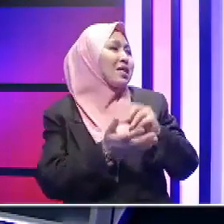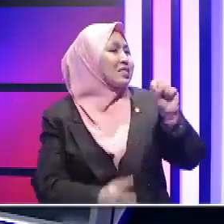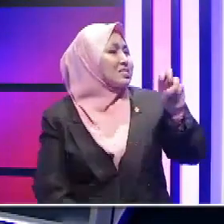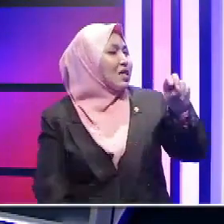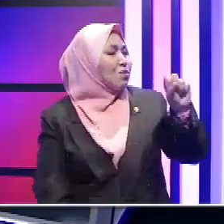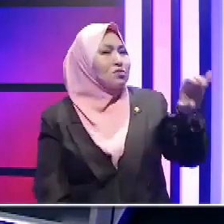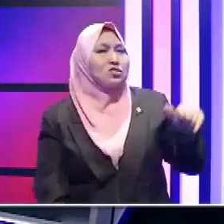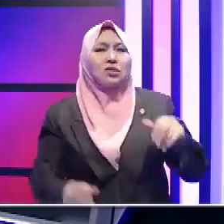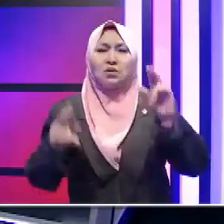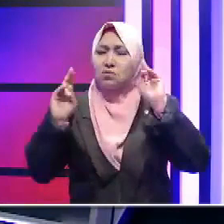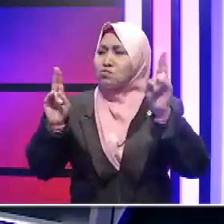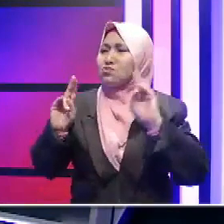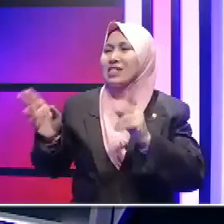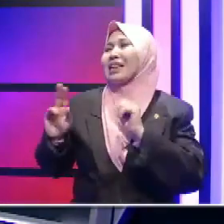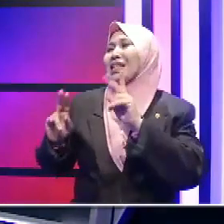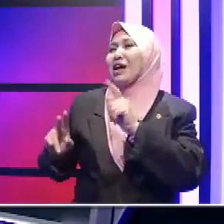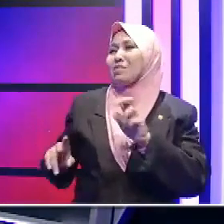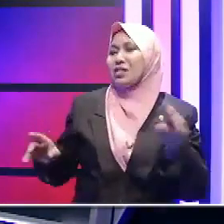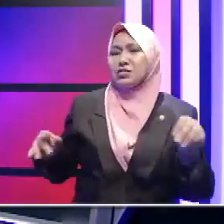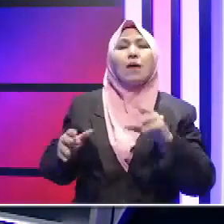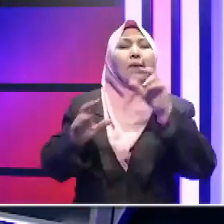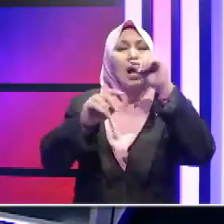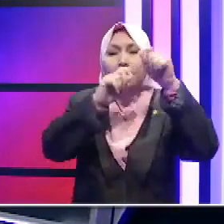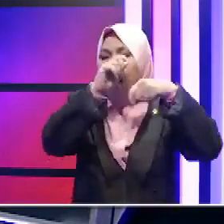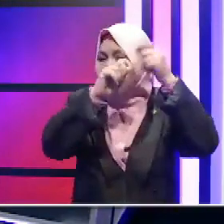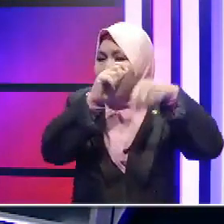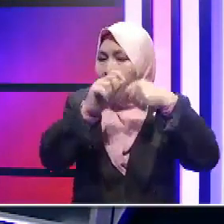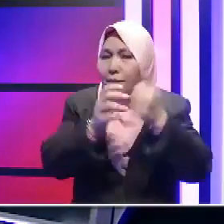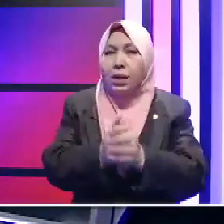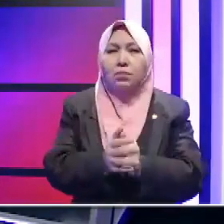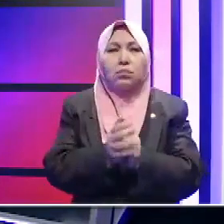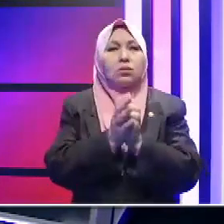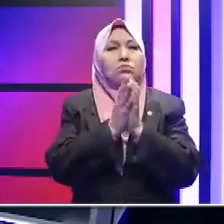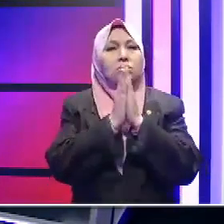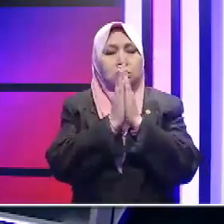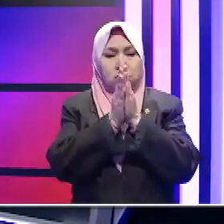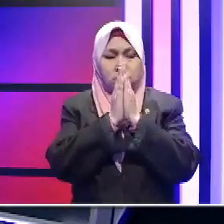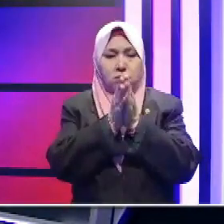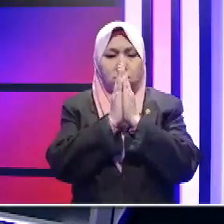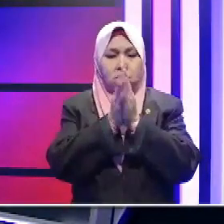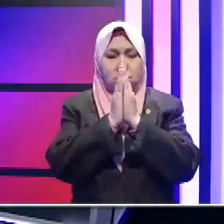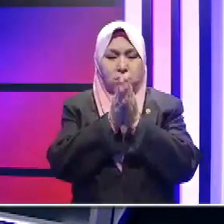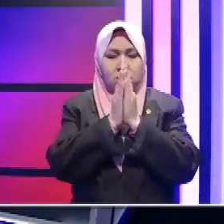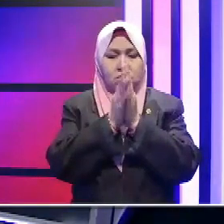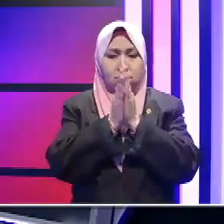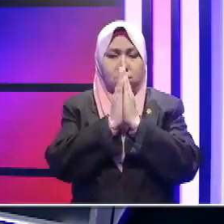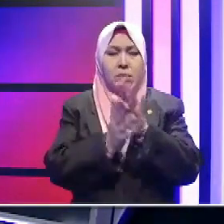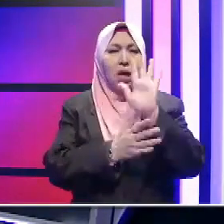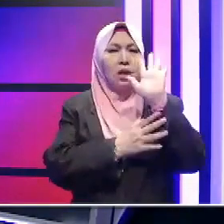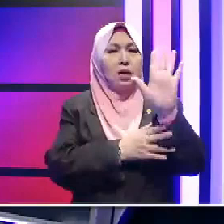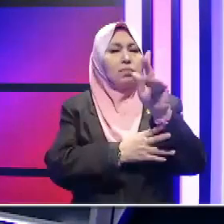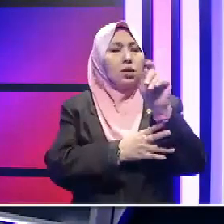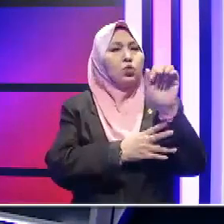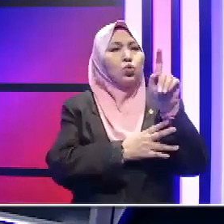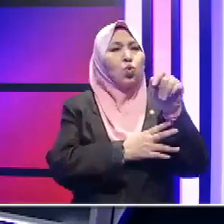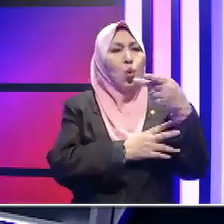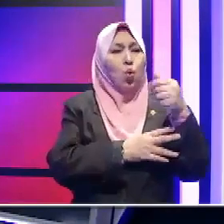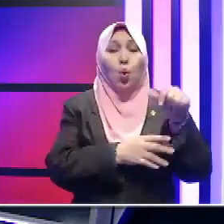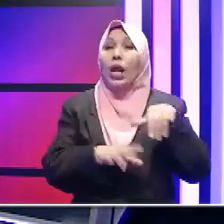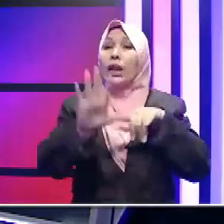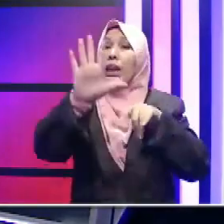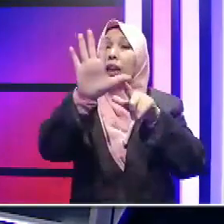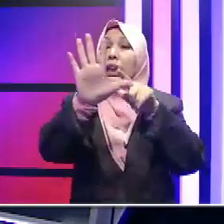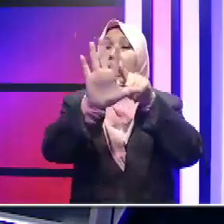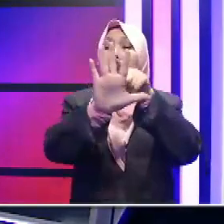termidzi Surono memang merekam kan mereka menyembah lima tokoh bronu sendiri merekam Candi menamo